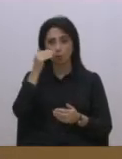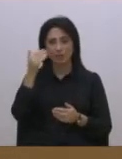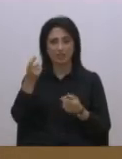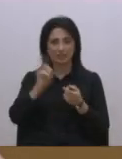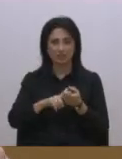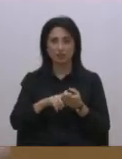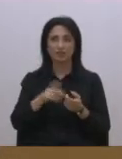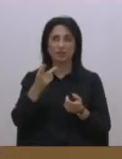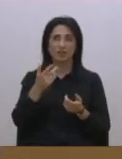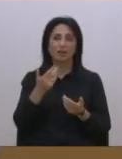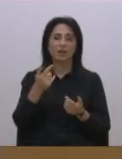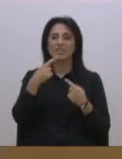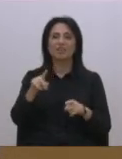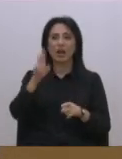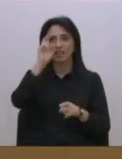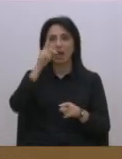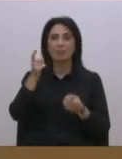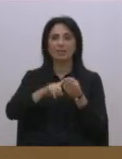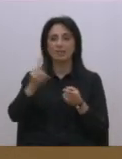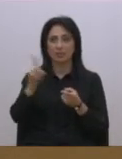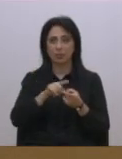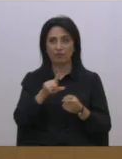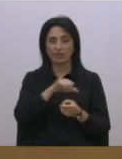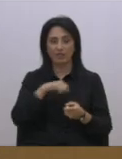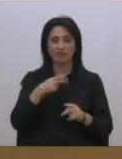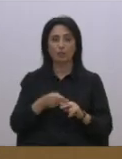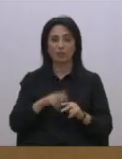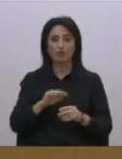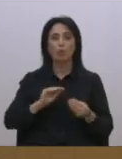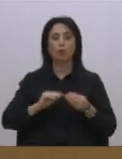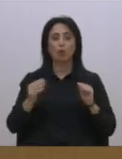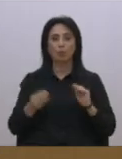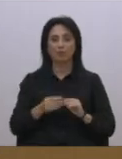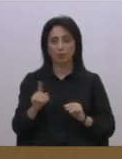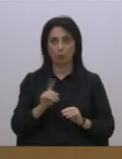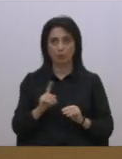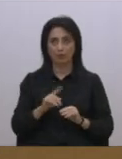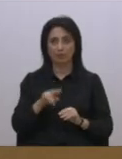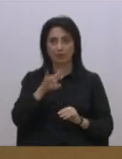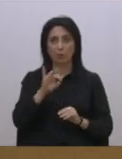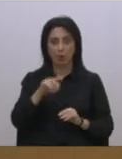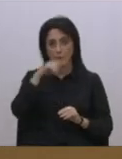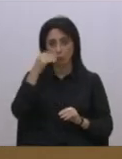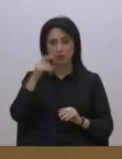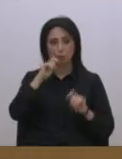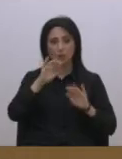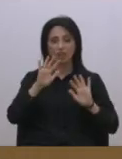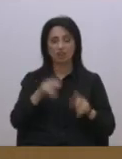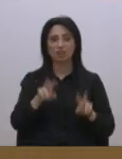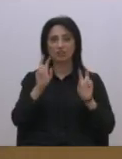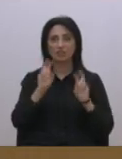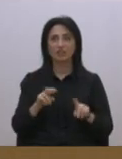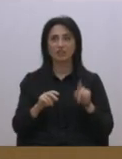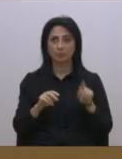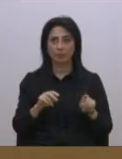პრორომელიმე სახელმწიფოს პოზიციონირება თავისთავად იმიტომაა პრობლემა, რომ პრორუსულობა უკრაინის შემთხვევაში